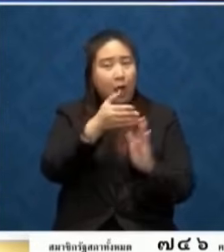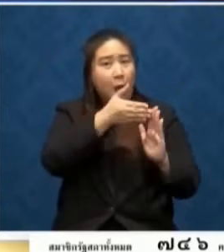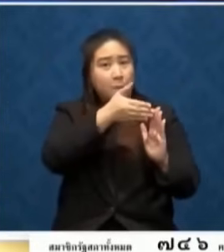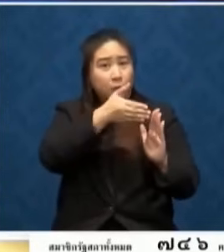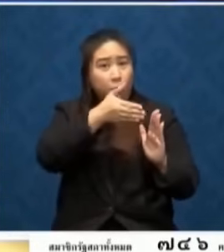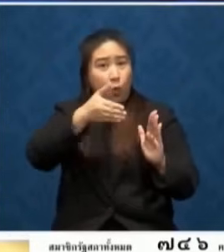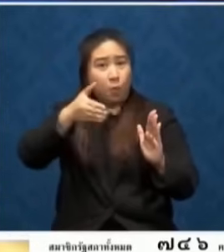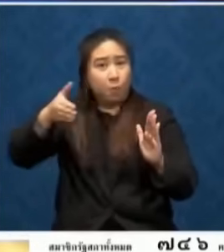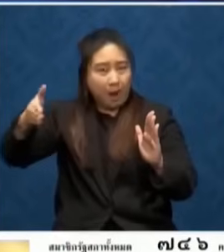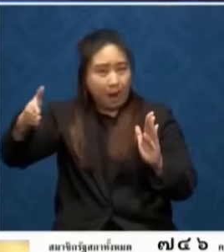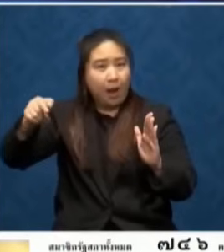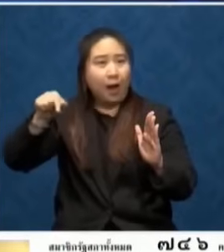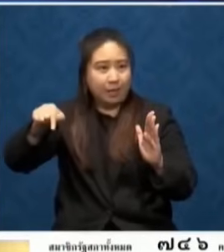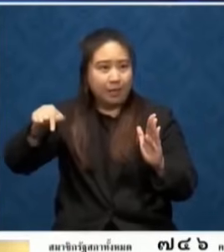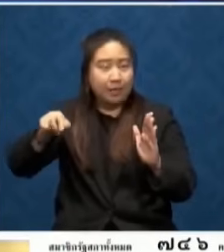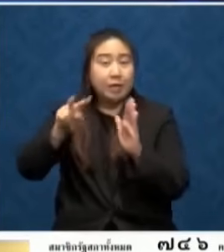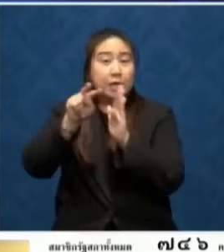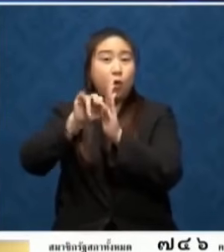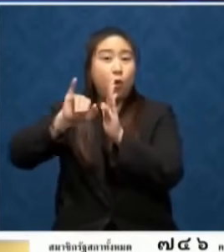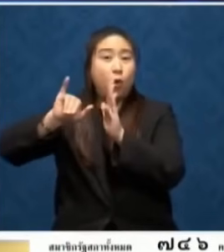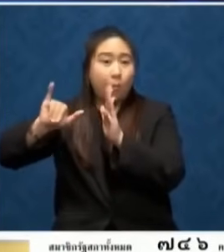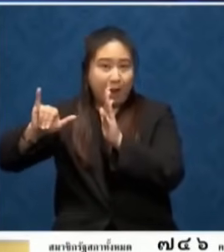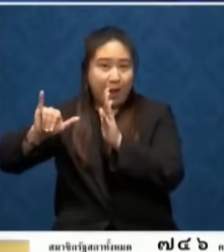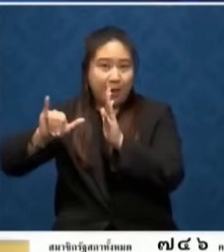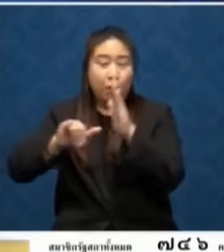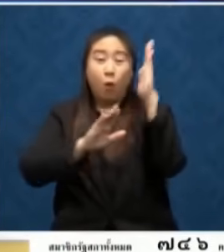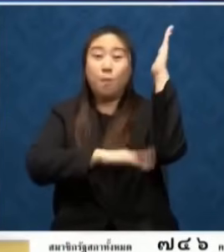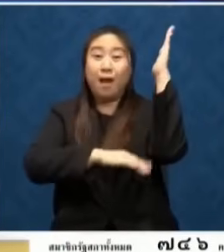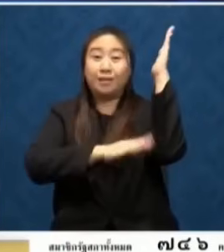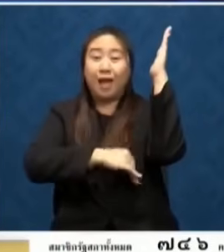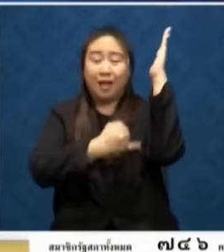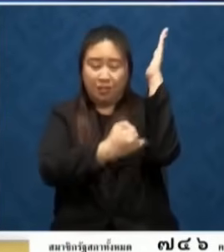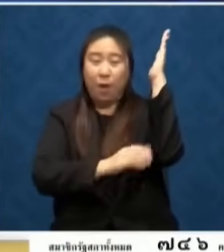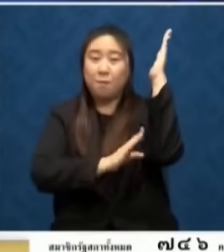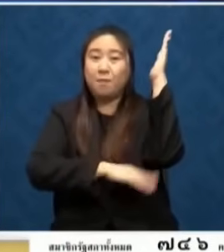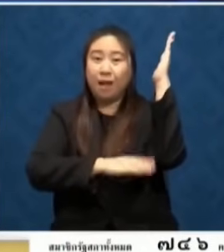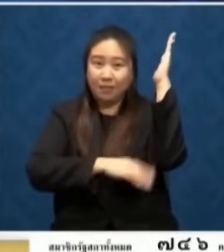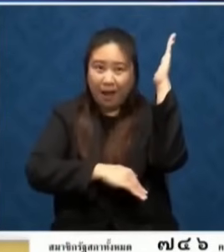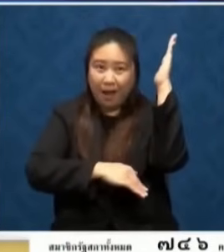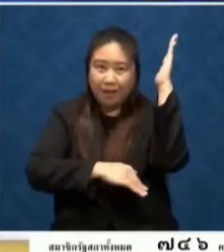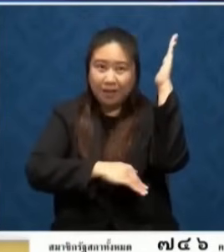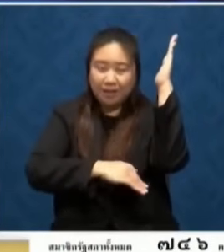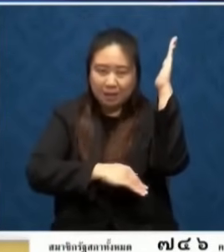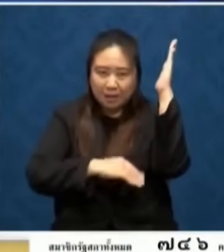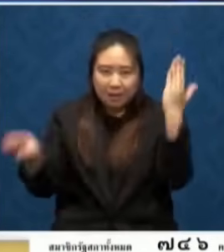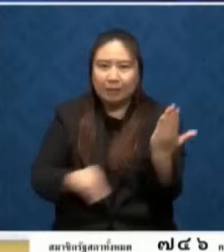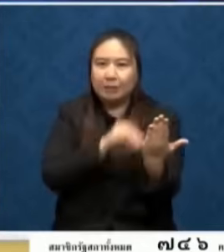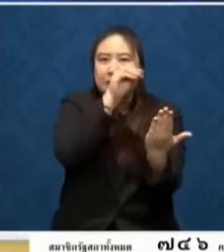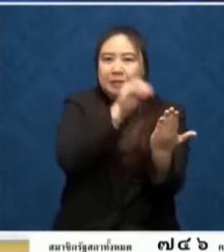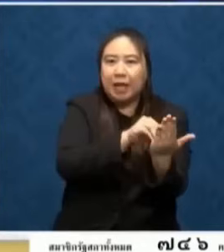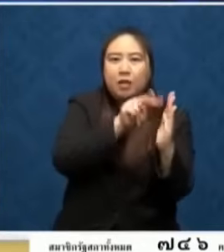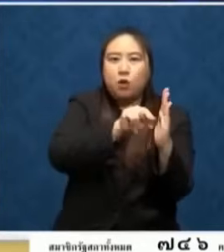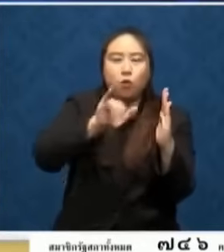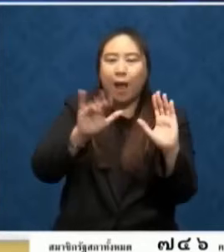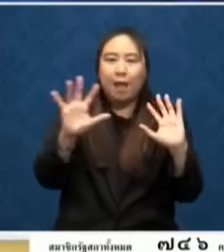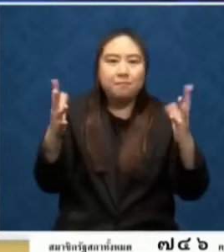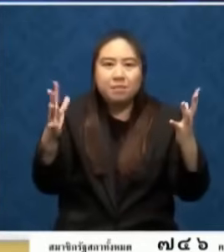าที่นโยบายความสงบในจังหวัดชายแดนภาคใต้ไม่มีการพูดถึงในนโยบาย